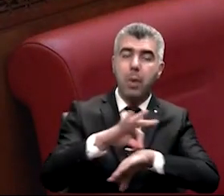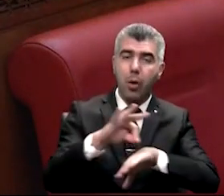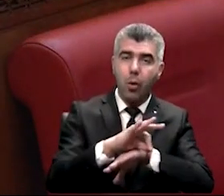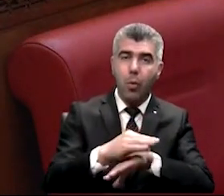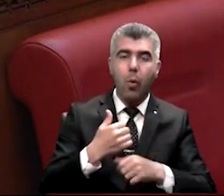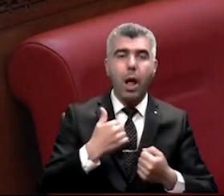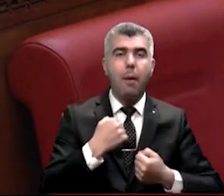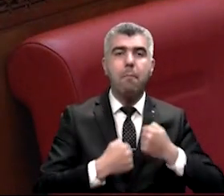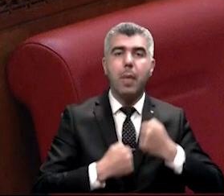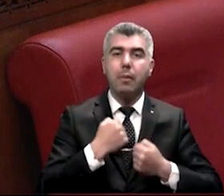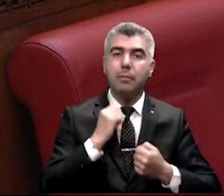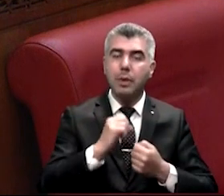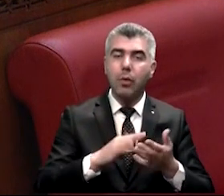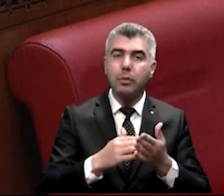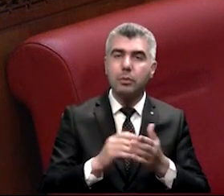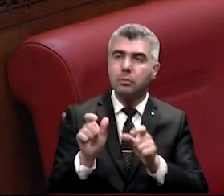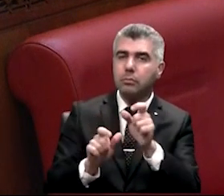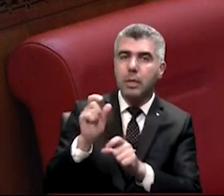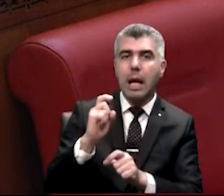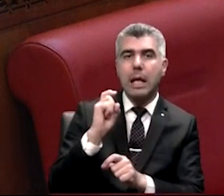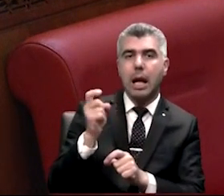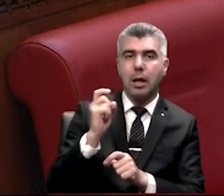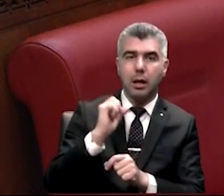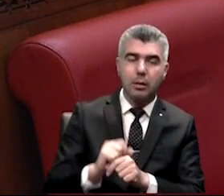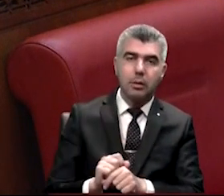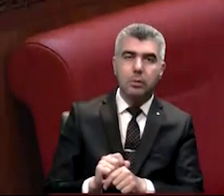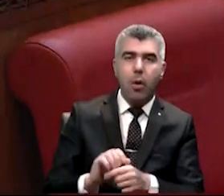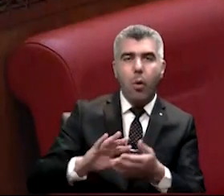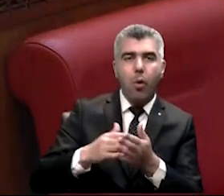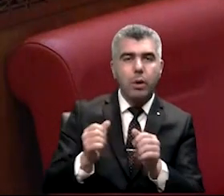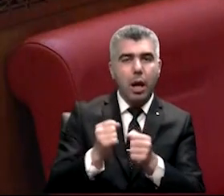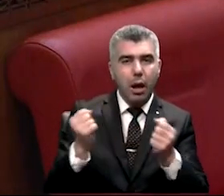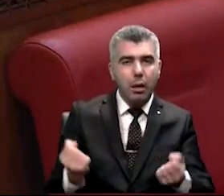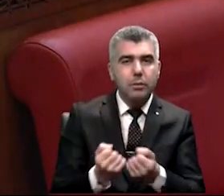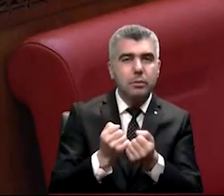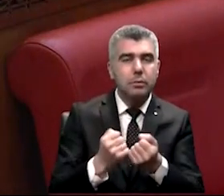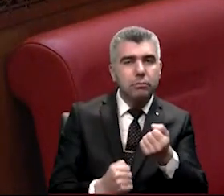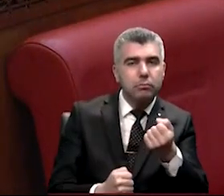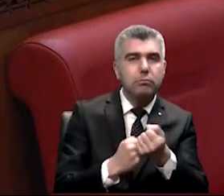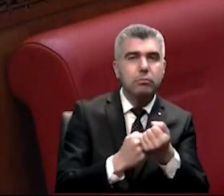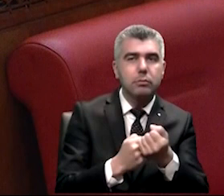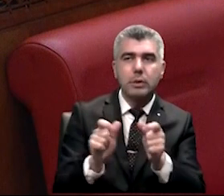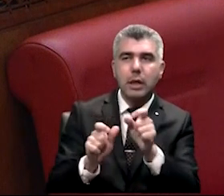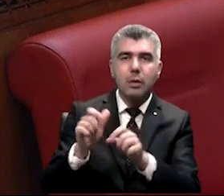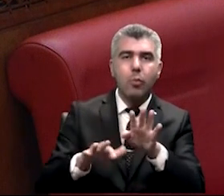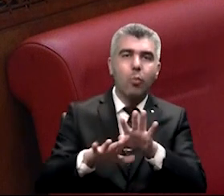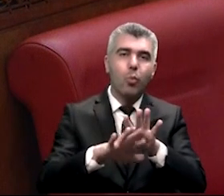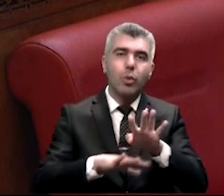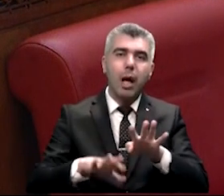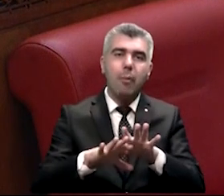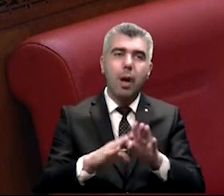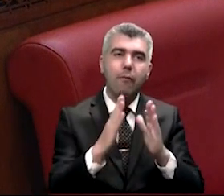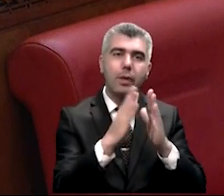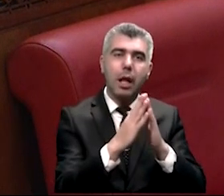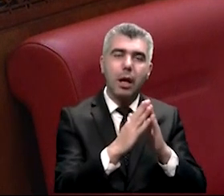مرائب تستغل عن طريق الكرا وتسهم بالت في توفير العرض الموجه لفئات عريضه من المجتمع التي ليس لها